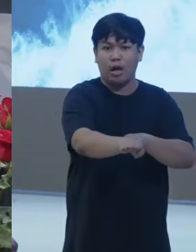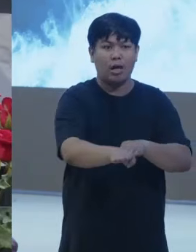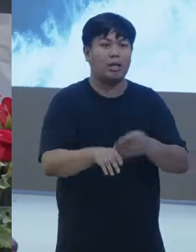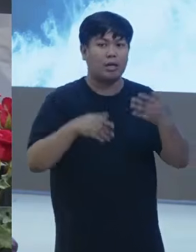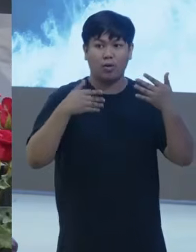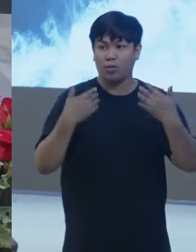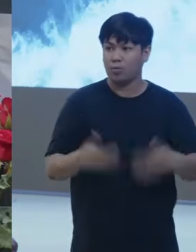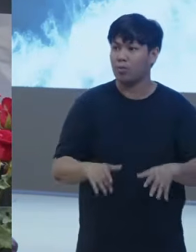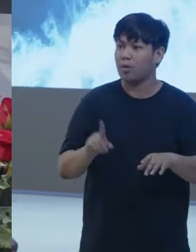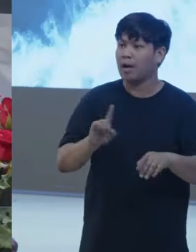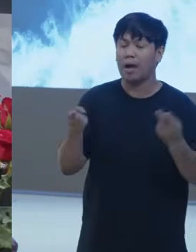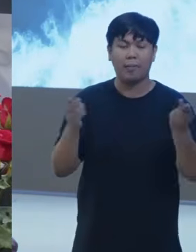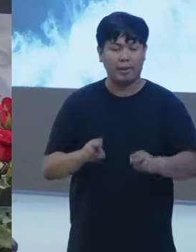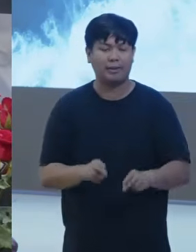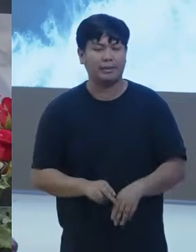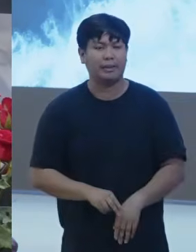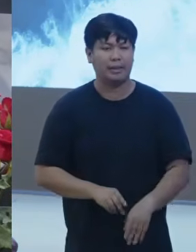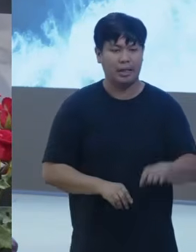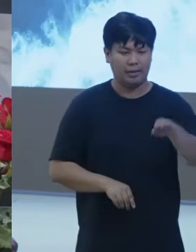and faithfulness.